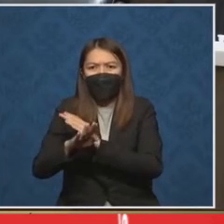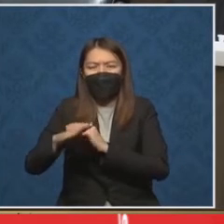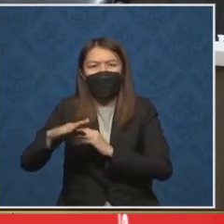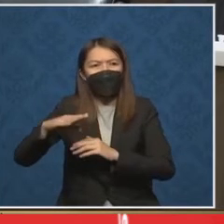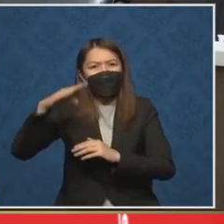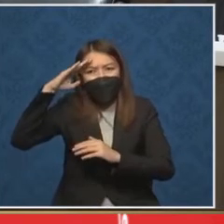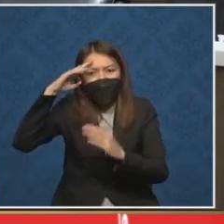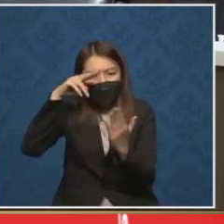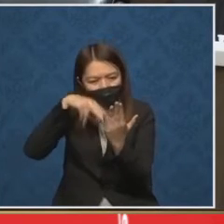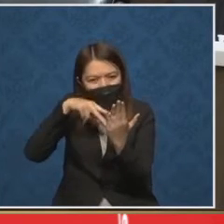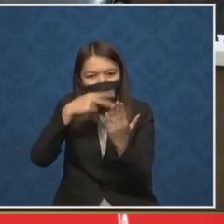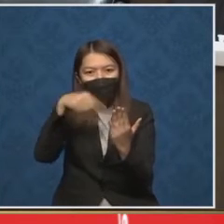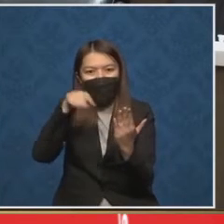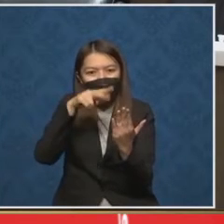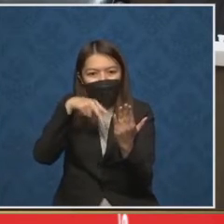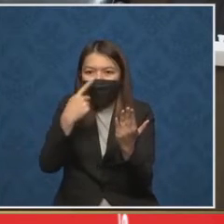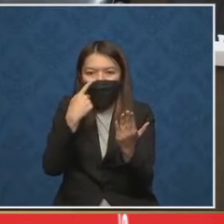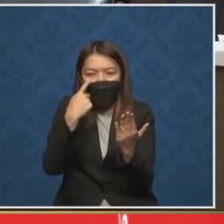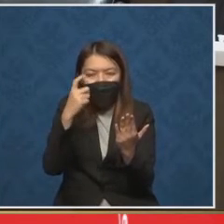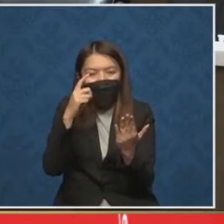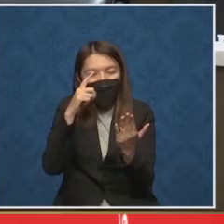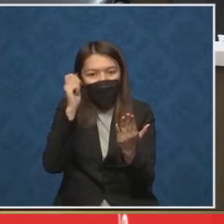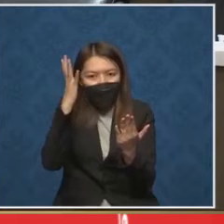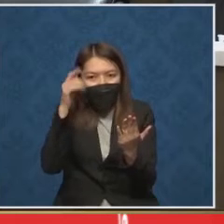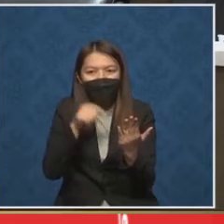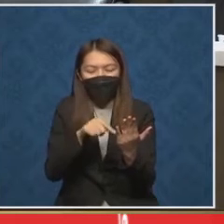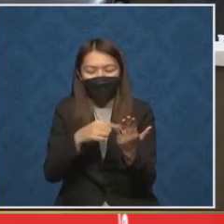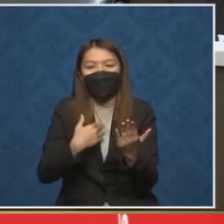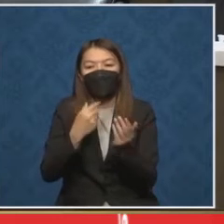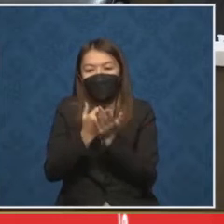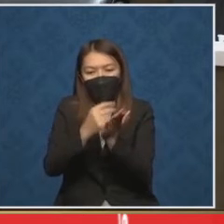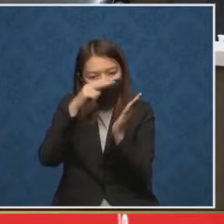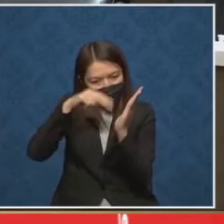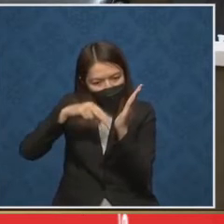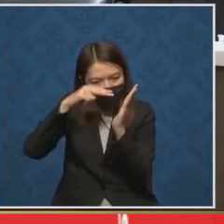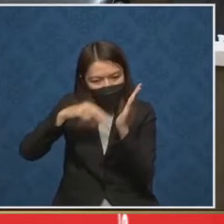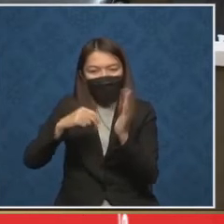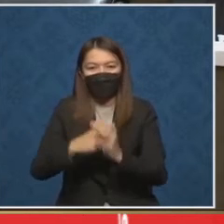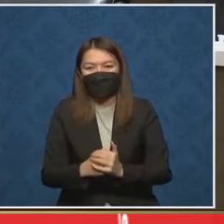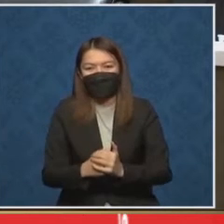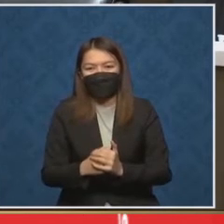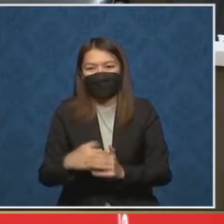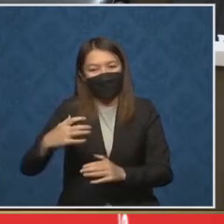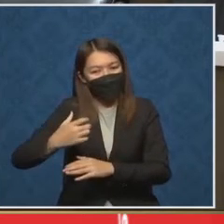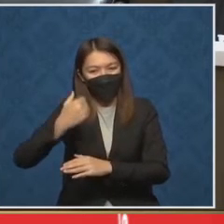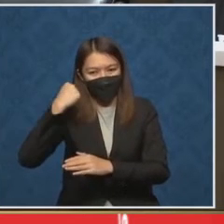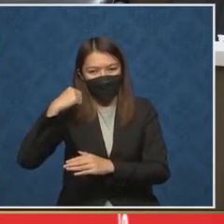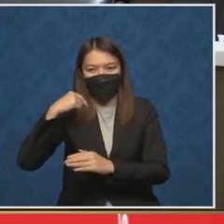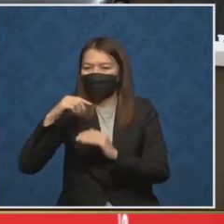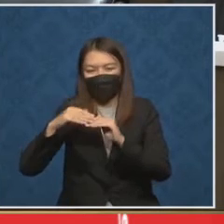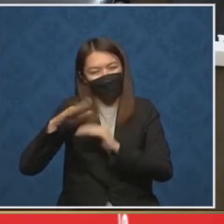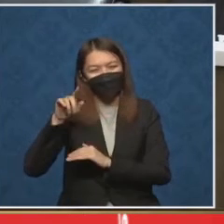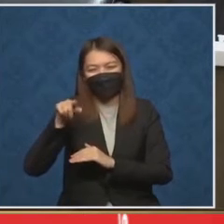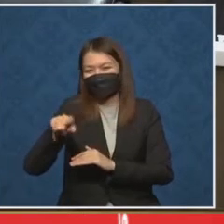ฤษก็ไม่ออกผมก็บอกผมจะอ่านให้ฟังเอาการใช้อำนาจซึ่งเกินเลยเหล่